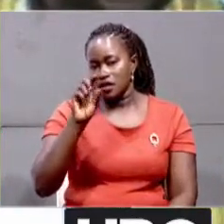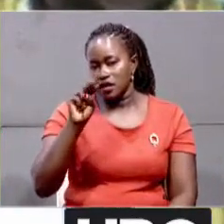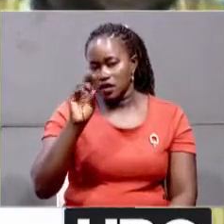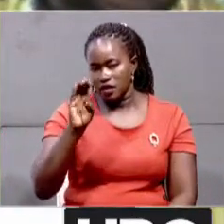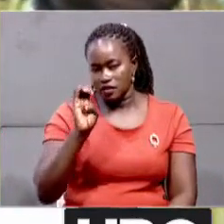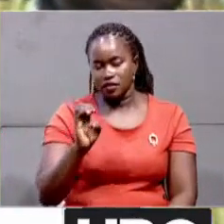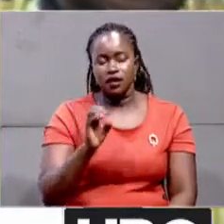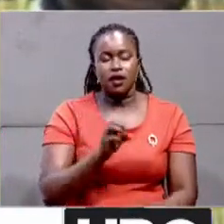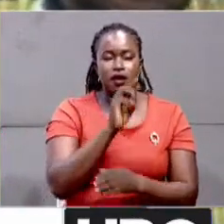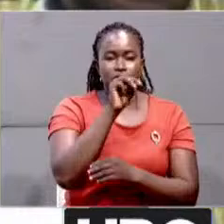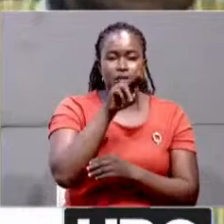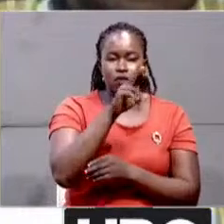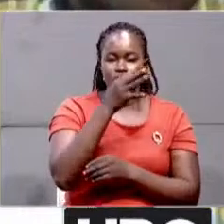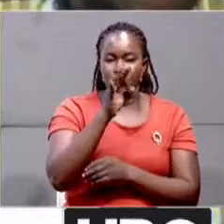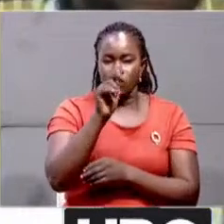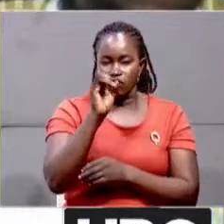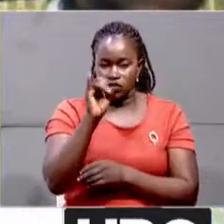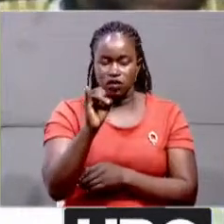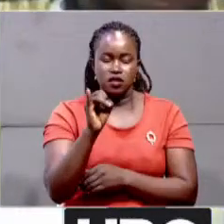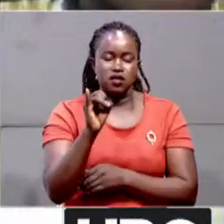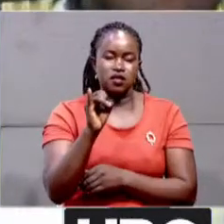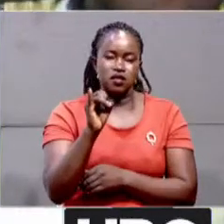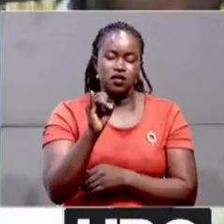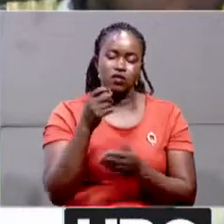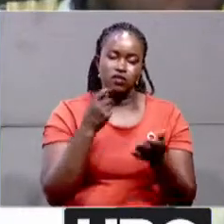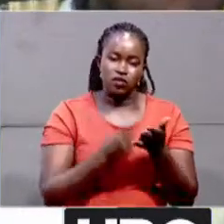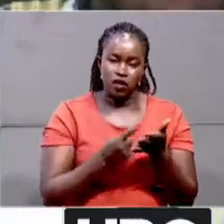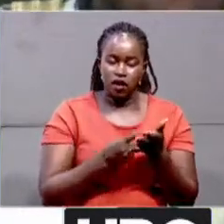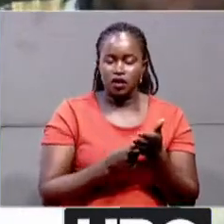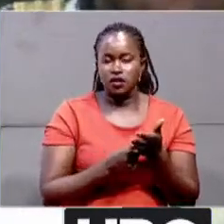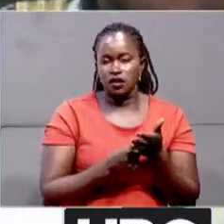Dr. Sheikh Shaban Ramadan Mubajje